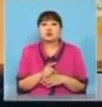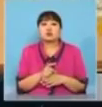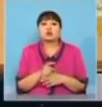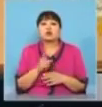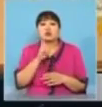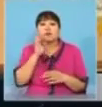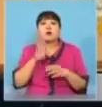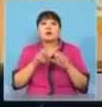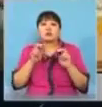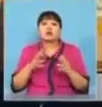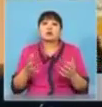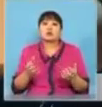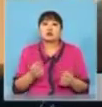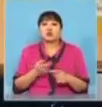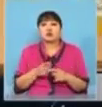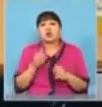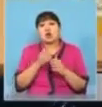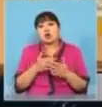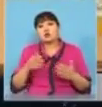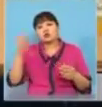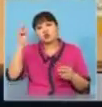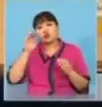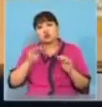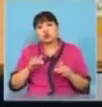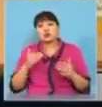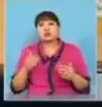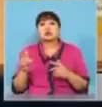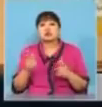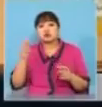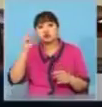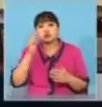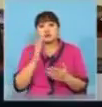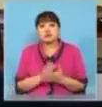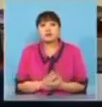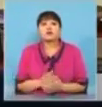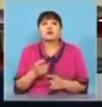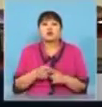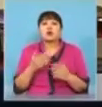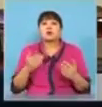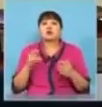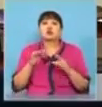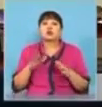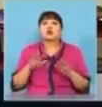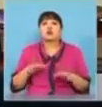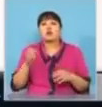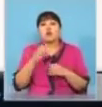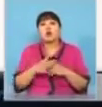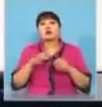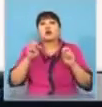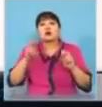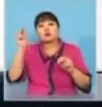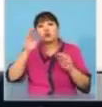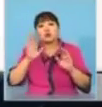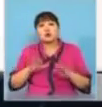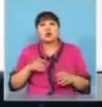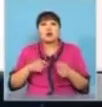жас мамандарды қабылдап жатырмыз. Олар әртүрлі колледждерде қазір дайындықтан өтіп жатыр. Сондай-ақ бүгінгі шара аясында орта арнаулы оқу